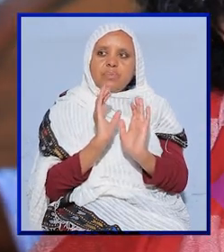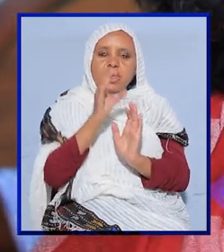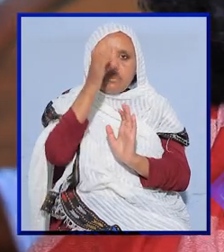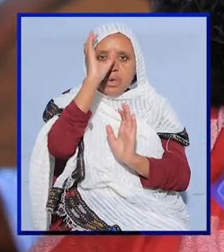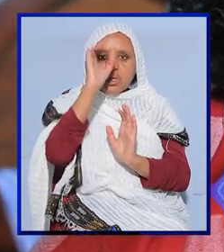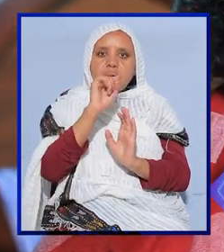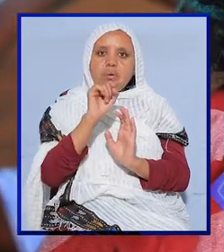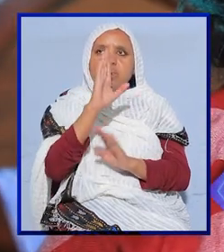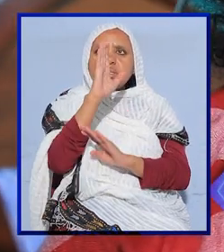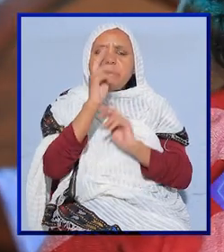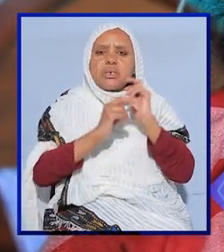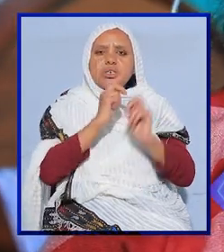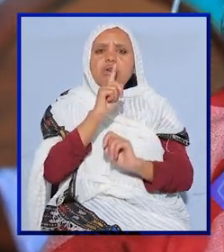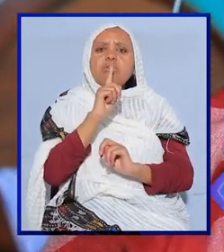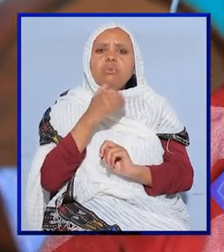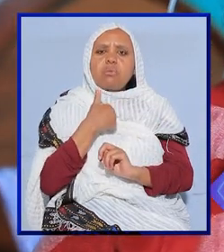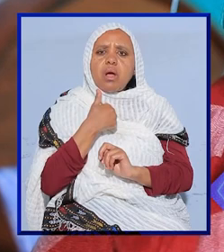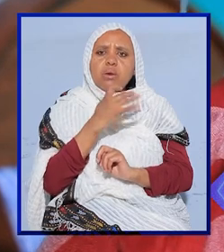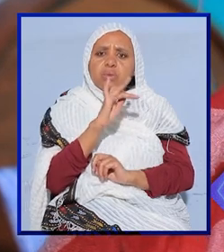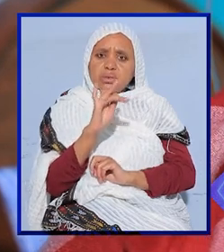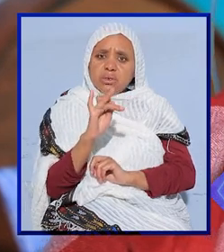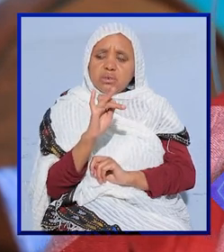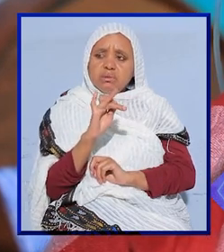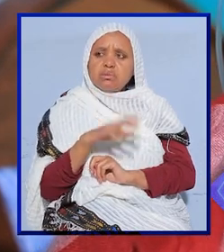በጸበል ነው የምከተው፣ በእግዚአብሔር ቸርነት ያለሁት እንጂ